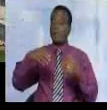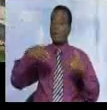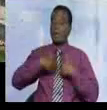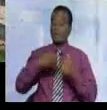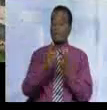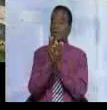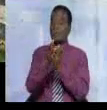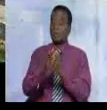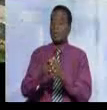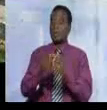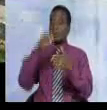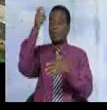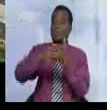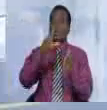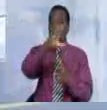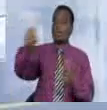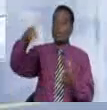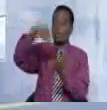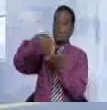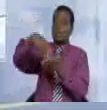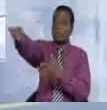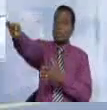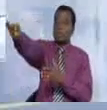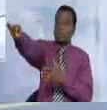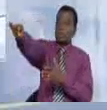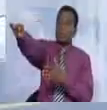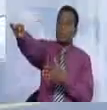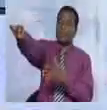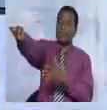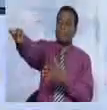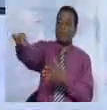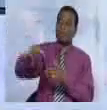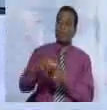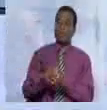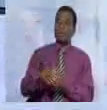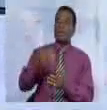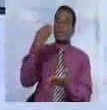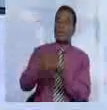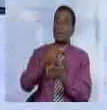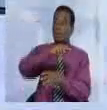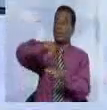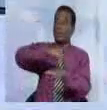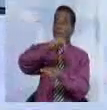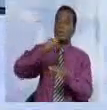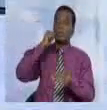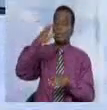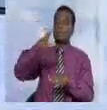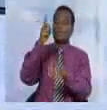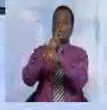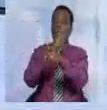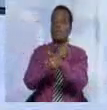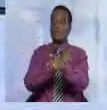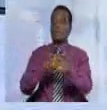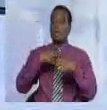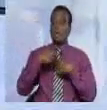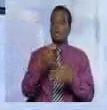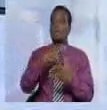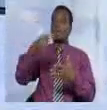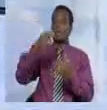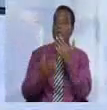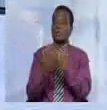coûte 300 millions de francs CFA. Le Fonds national Femmes et Développement a été